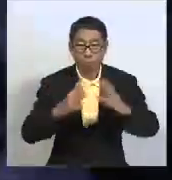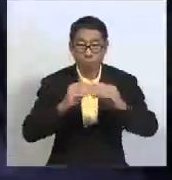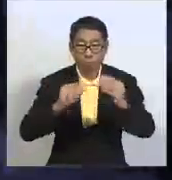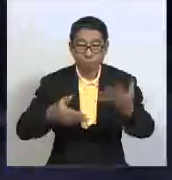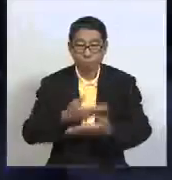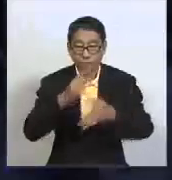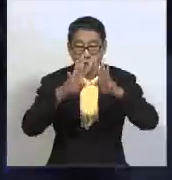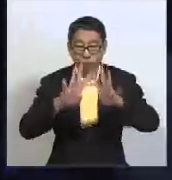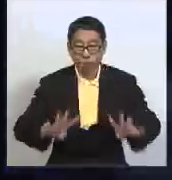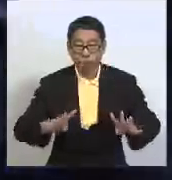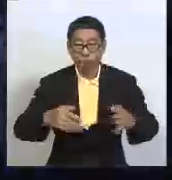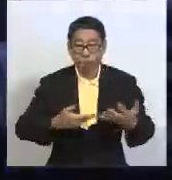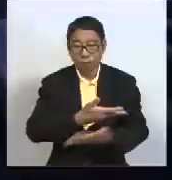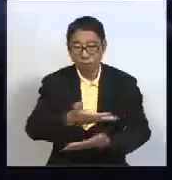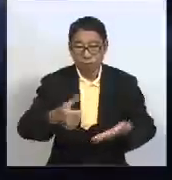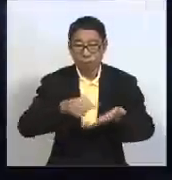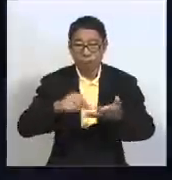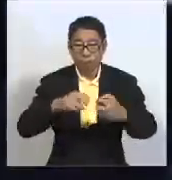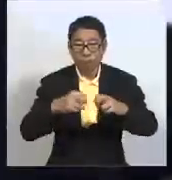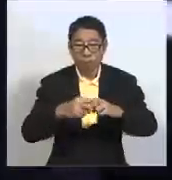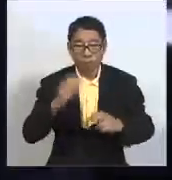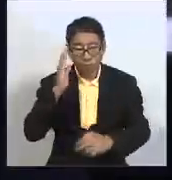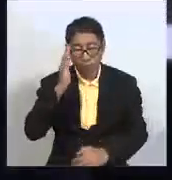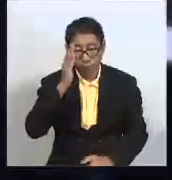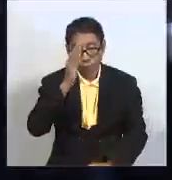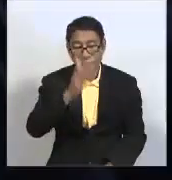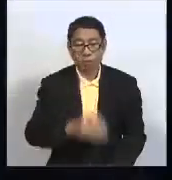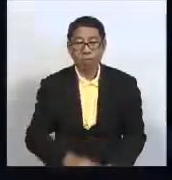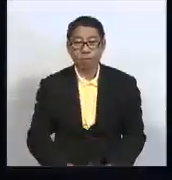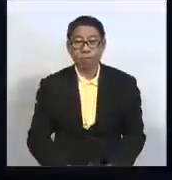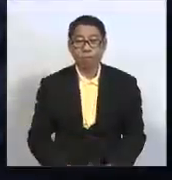เซียนหารือถึงแนวทางแก้ไขปัญหาต่อไปค่ะ